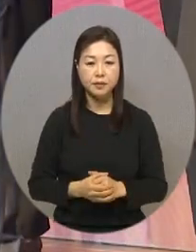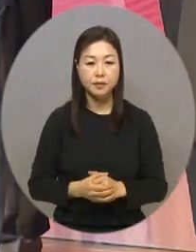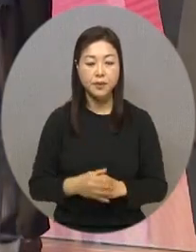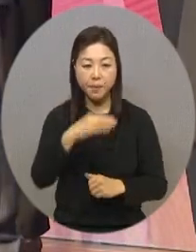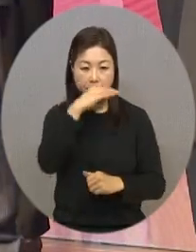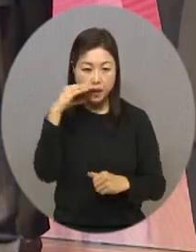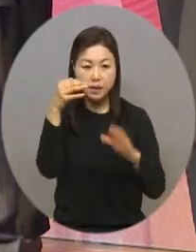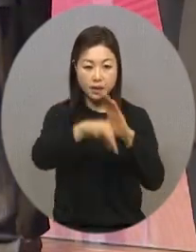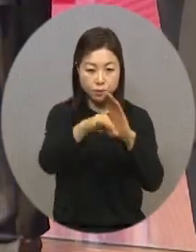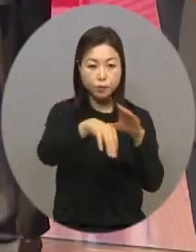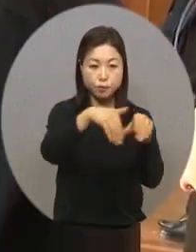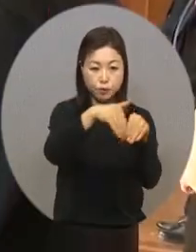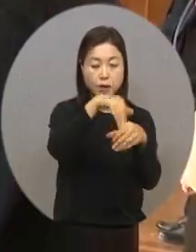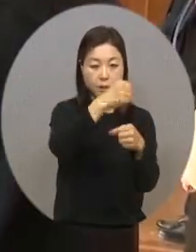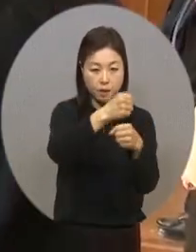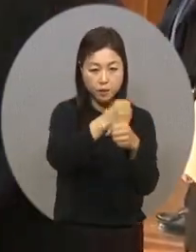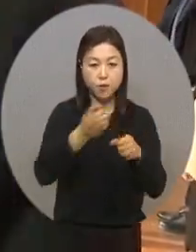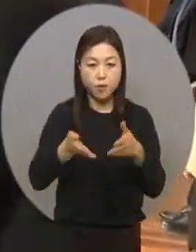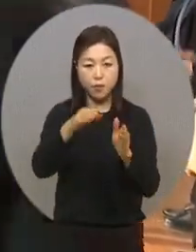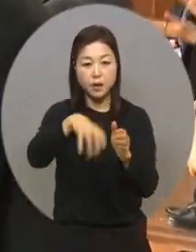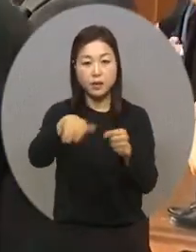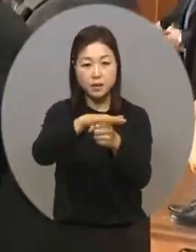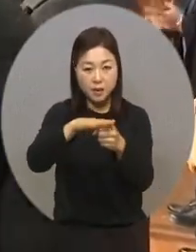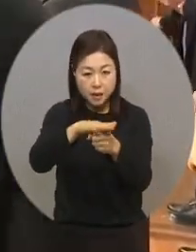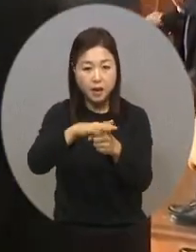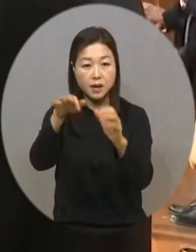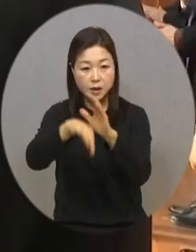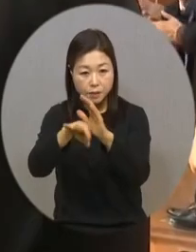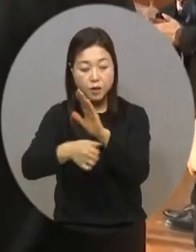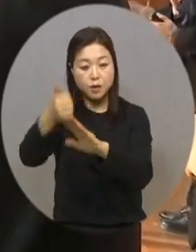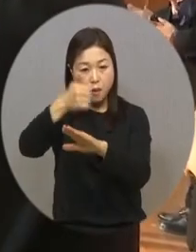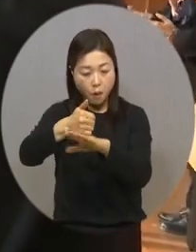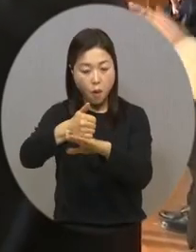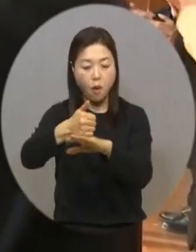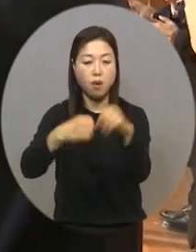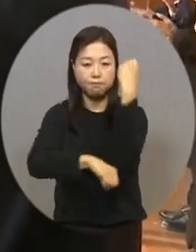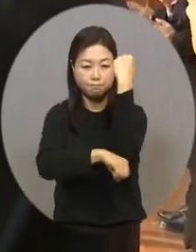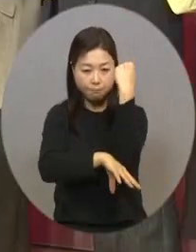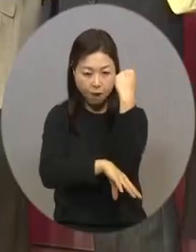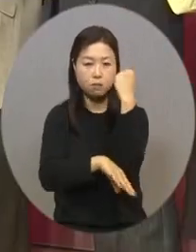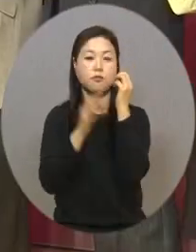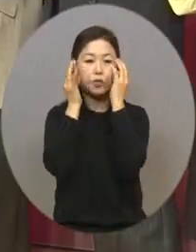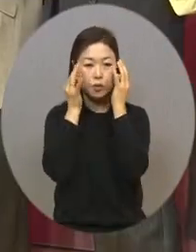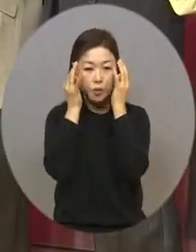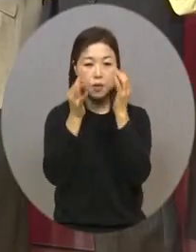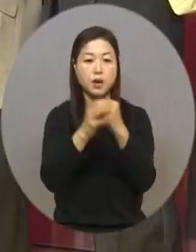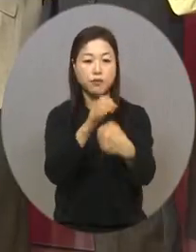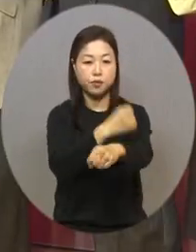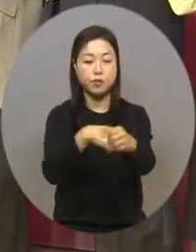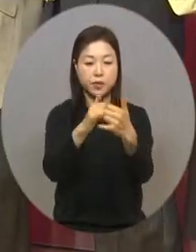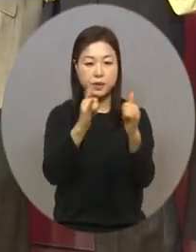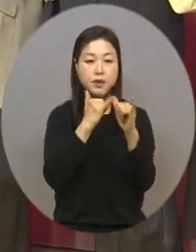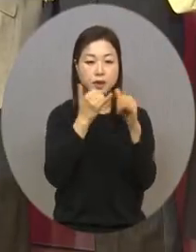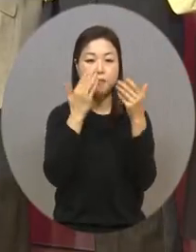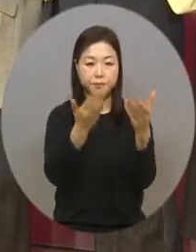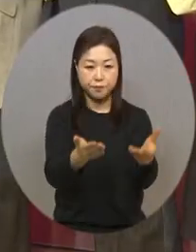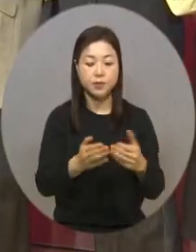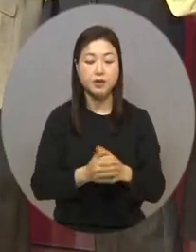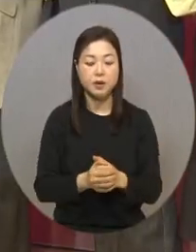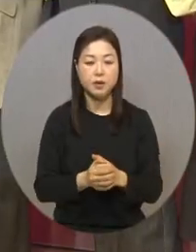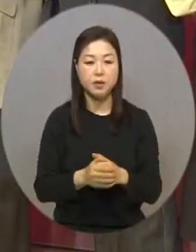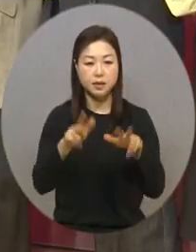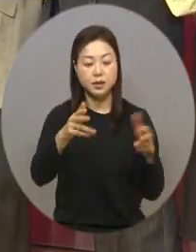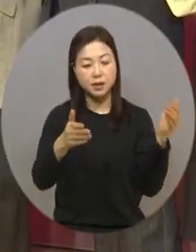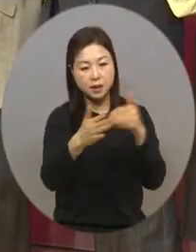건전한 기부문화 조성과 고향사랑 기부제의 성공적 안착을 위해 노력한 유공자 시상이 있어 그간의